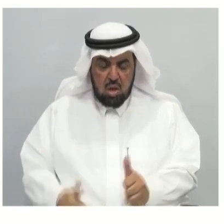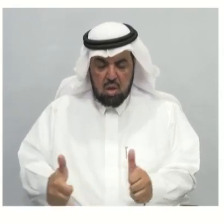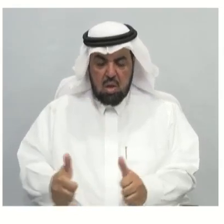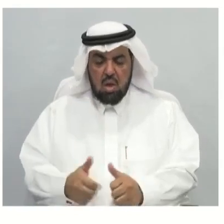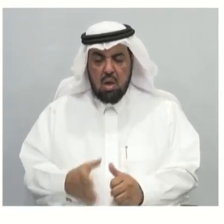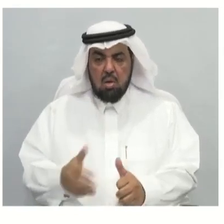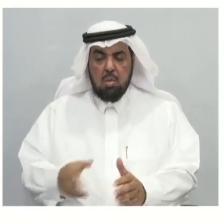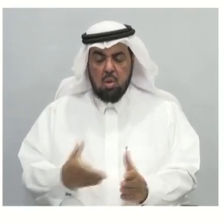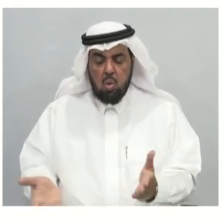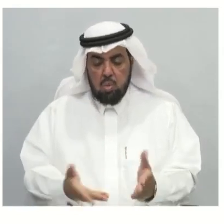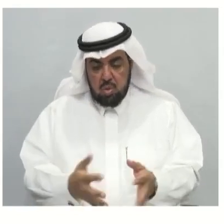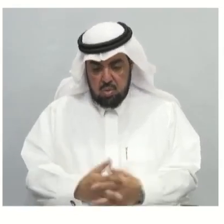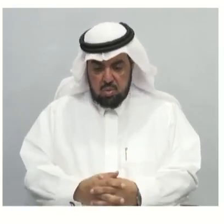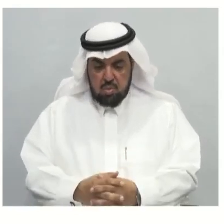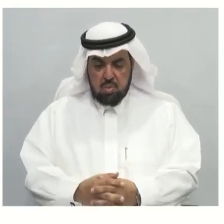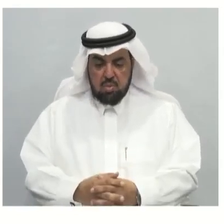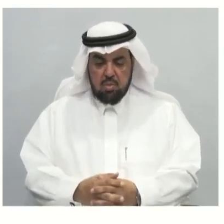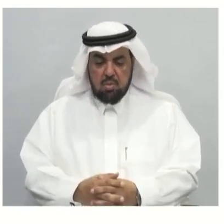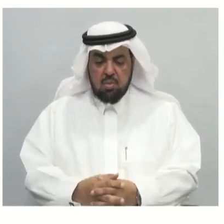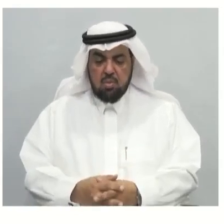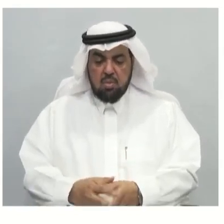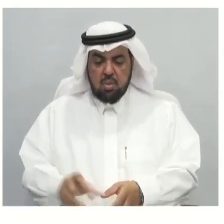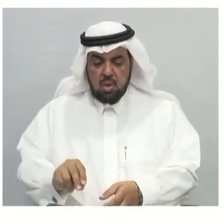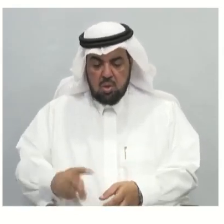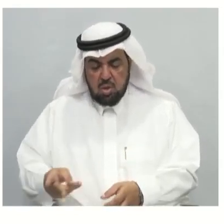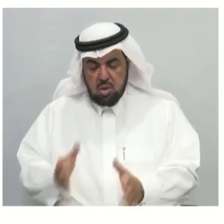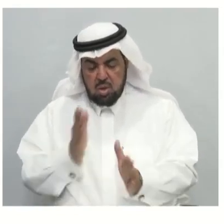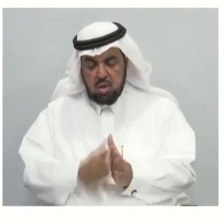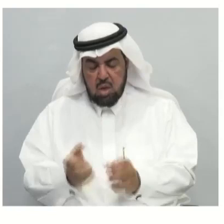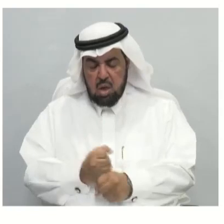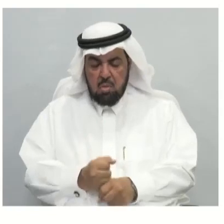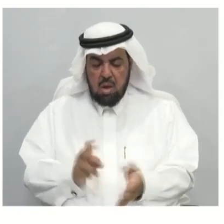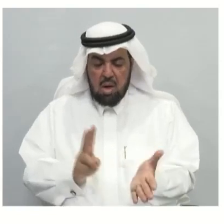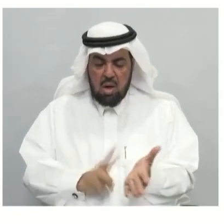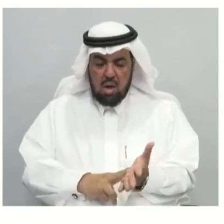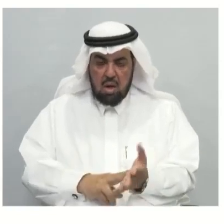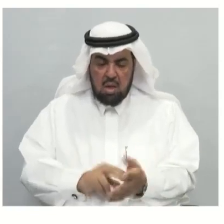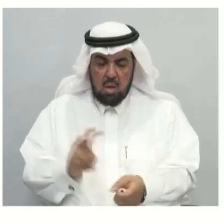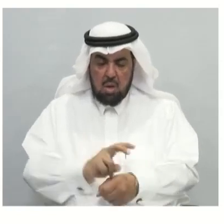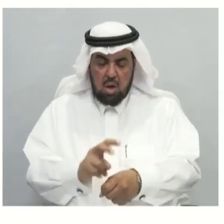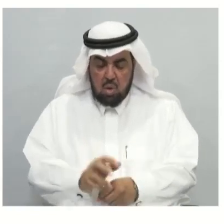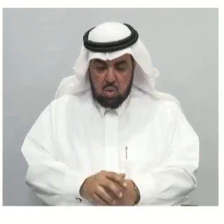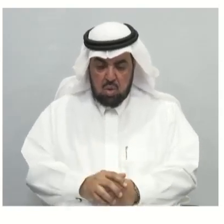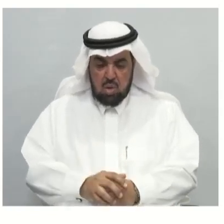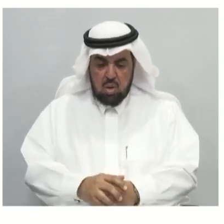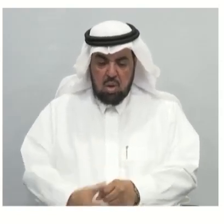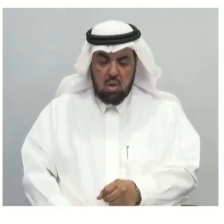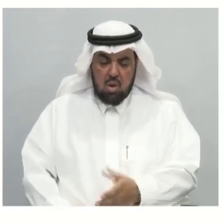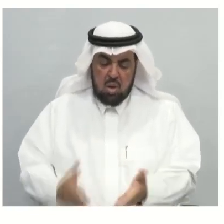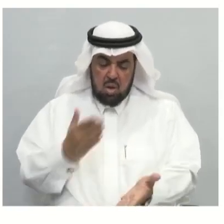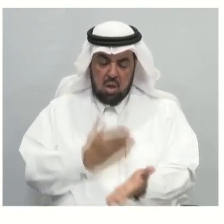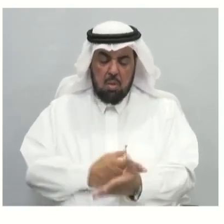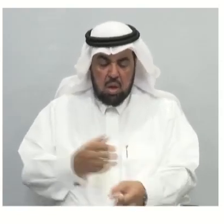او الشكل المطلوب اخذنا من انواع مستندات الاعمال رسائل البريد الالكتروني